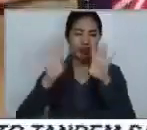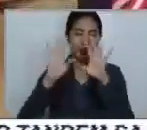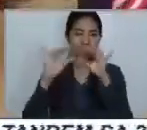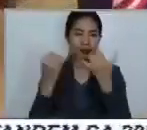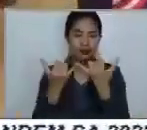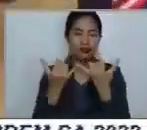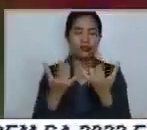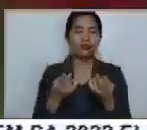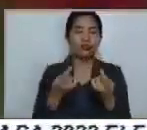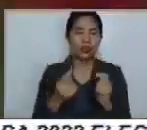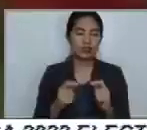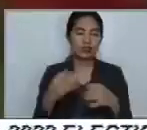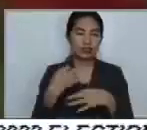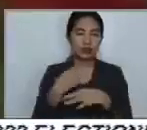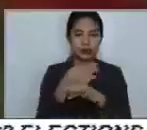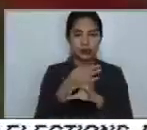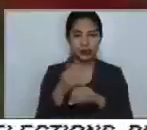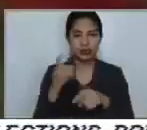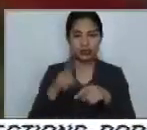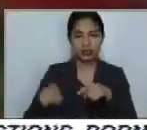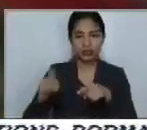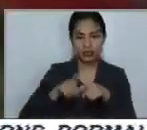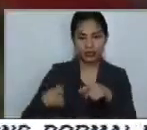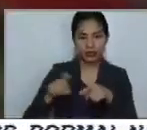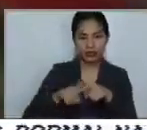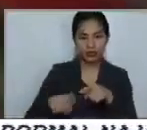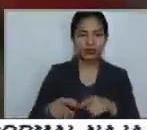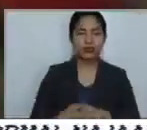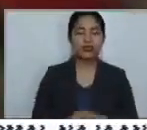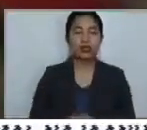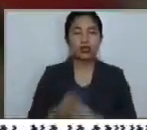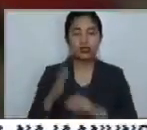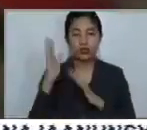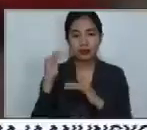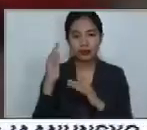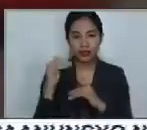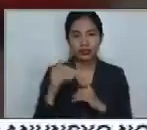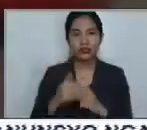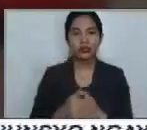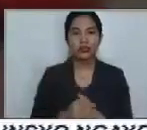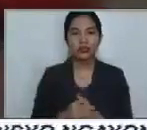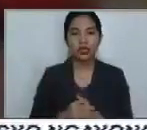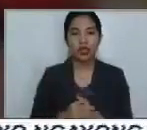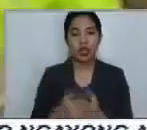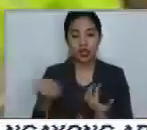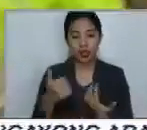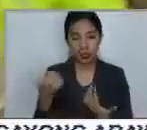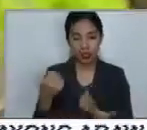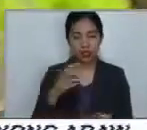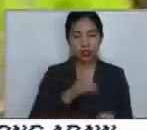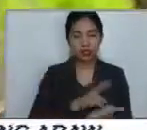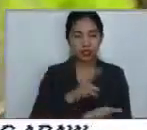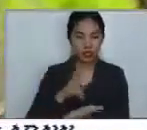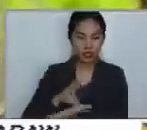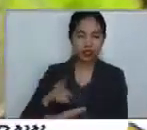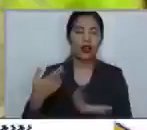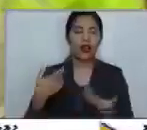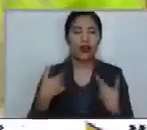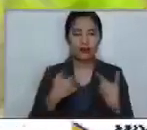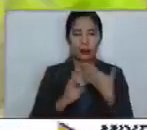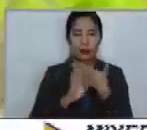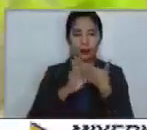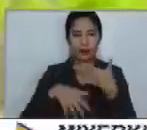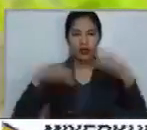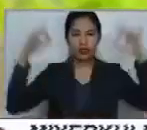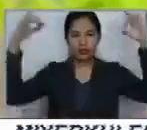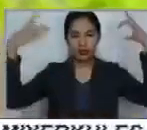kanilang bahay na inabot ng hanggang bewang na tubig baha. Samantala, handa na rin ang PCG station sa Catanduanes sa paglika